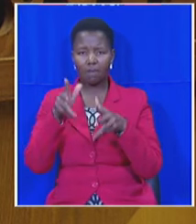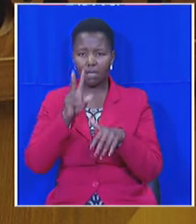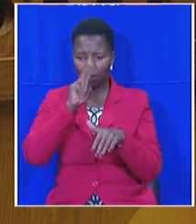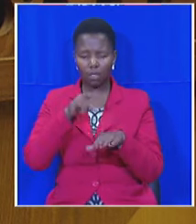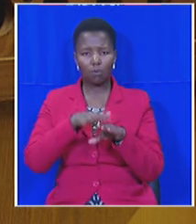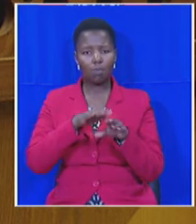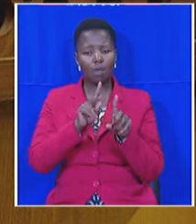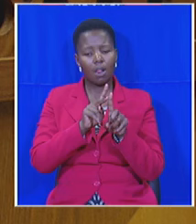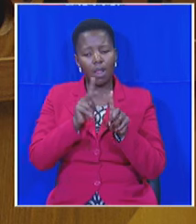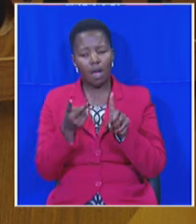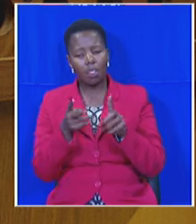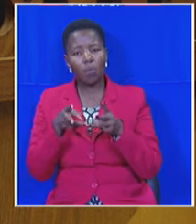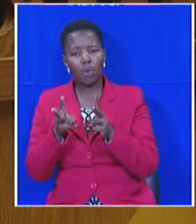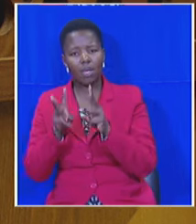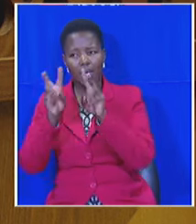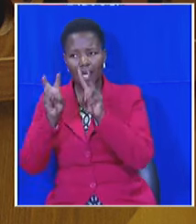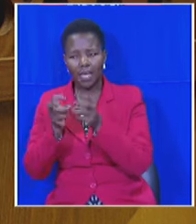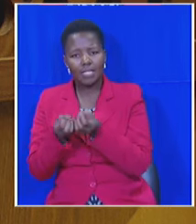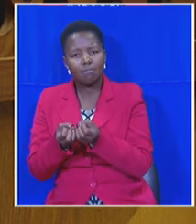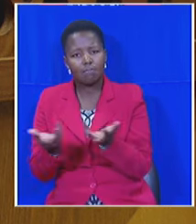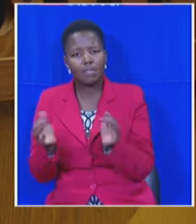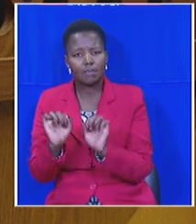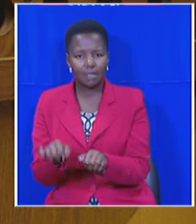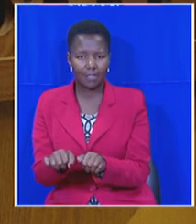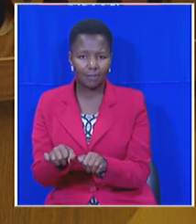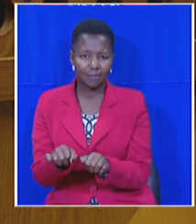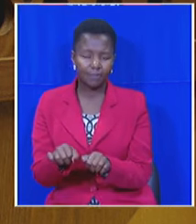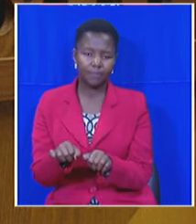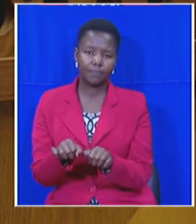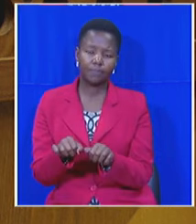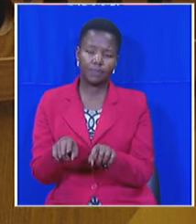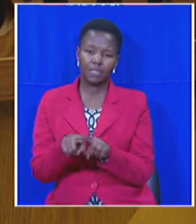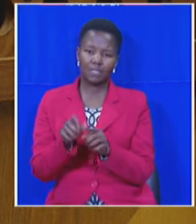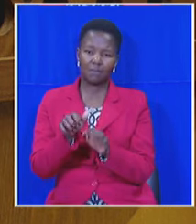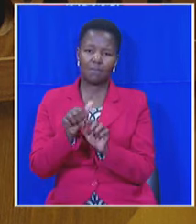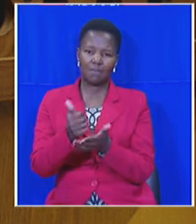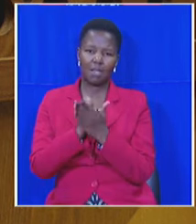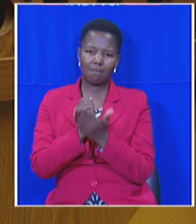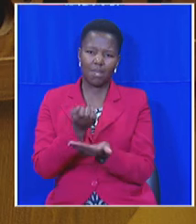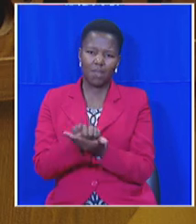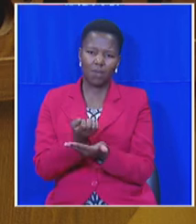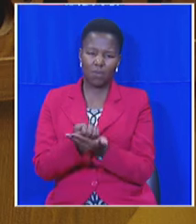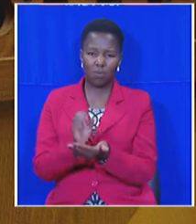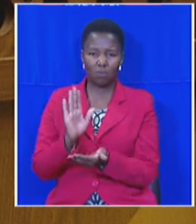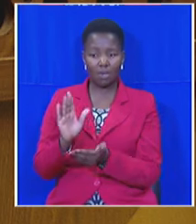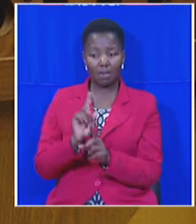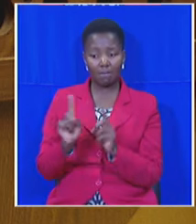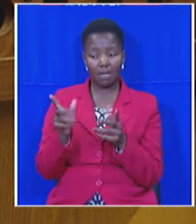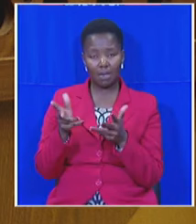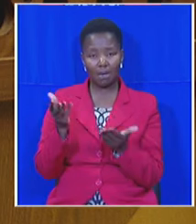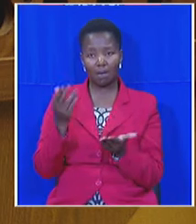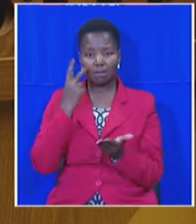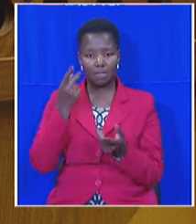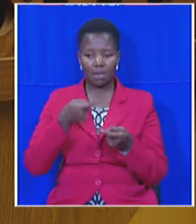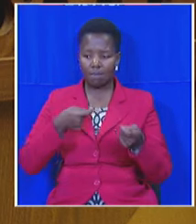in die ekonomie kan nie alleenlik gemeet word aan ons handelsbalans en gemaksone van ons minerale hulpbronne nie, maar ook aan die